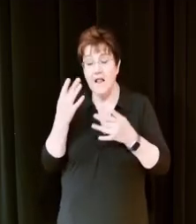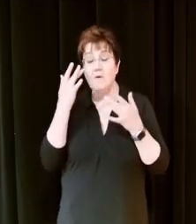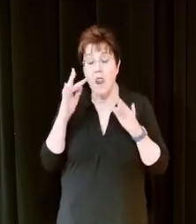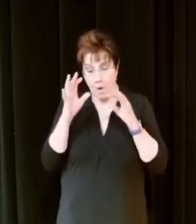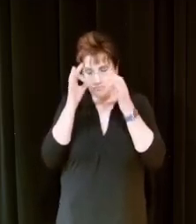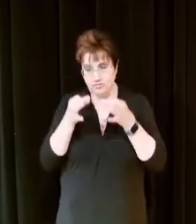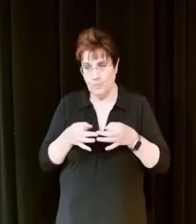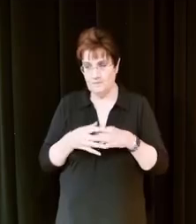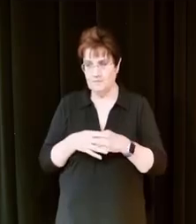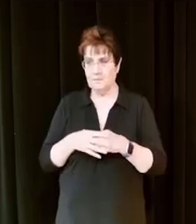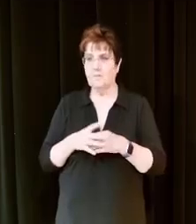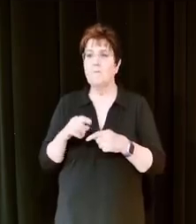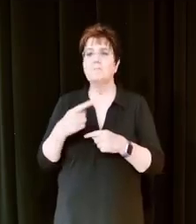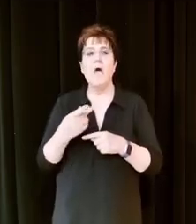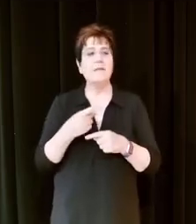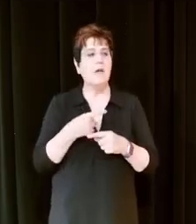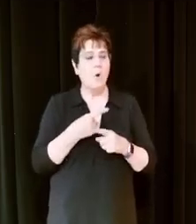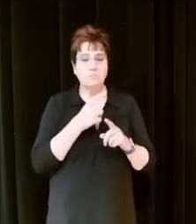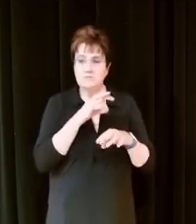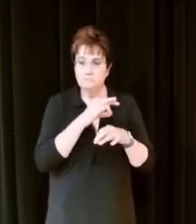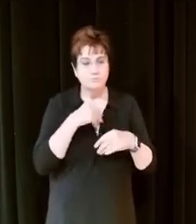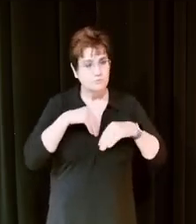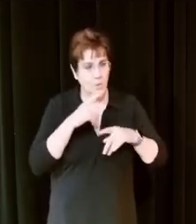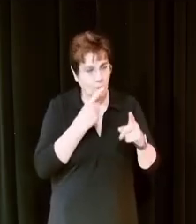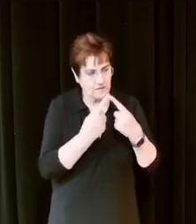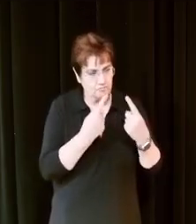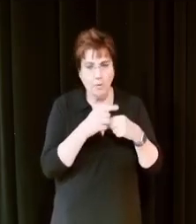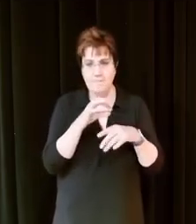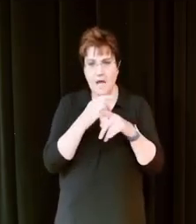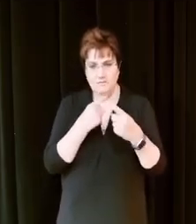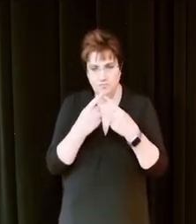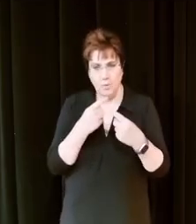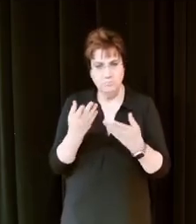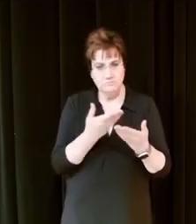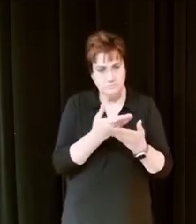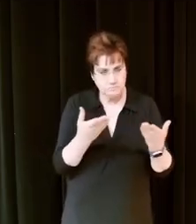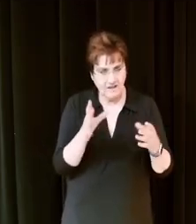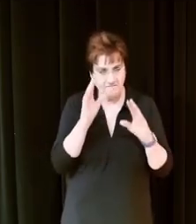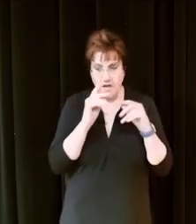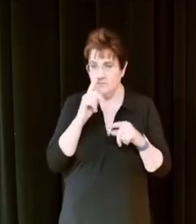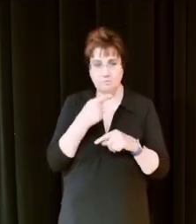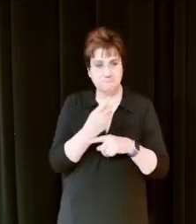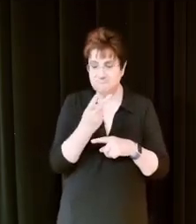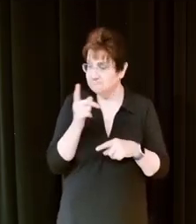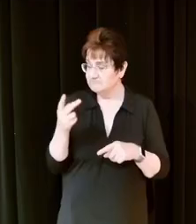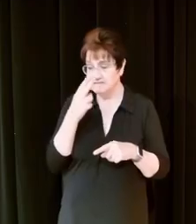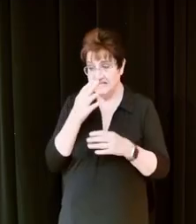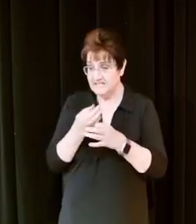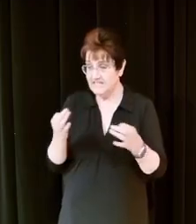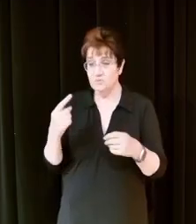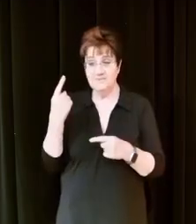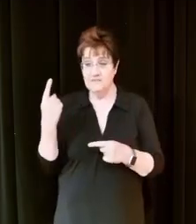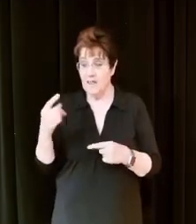Ja, ich habe dann natürlich auch mit dem Psychologen und dem Arzt gesprochen, gesagt, wie nehmt ihr sie denn wahr, was ist los? Und wir sehen gar nichts bei ihr, sie erzählt auch